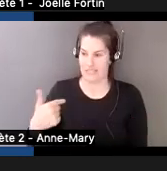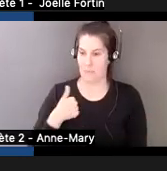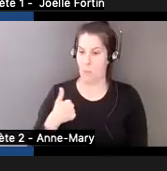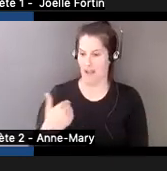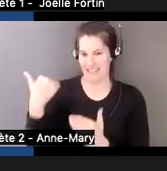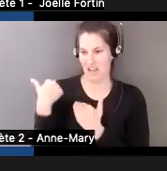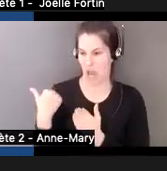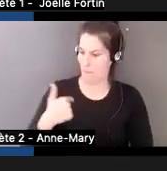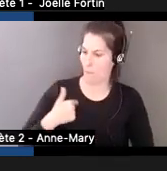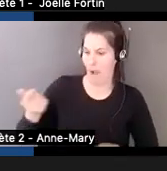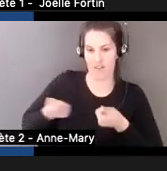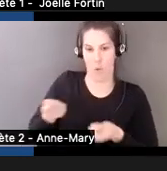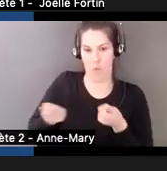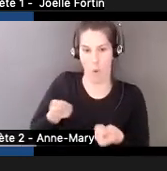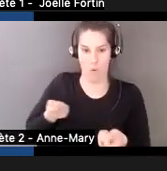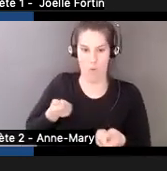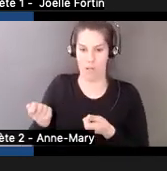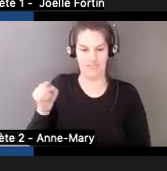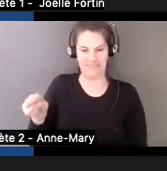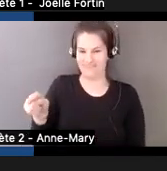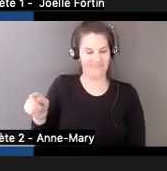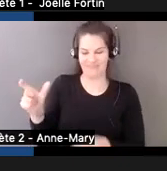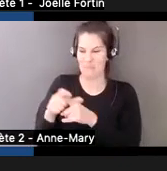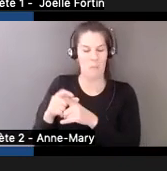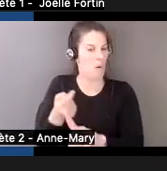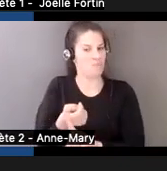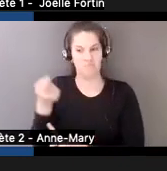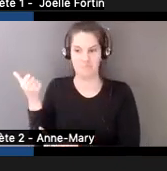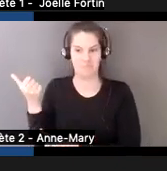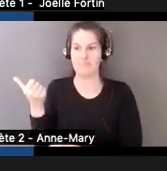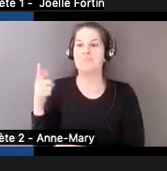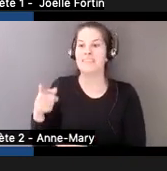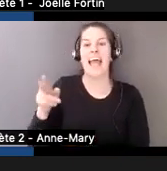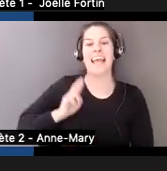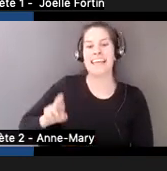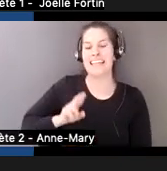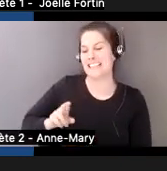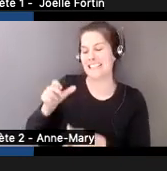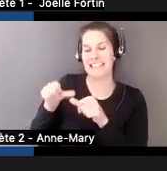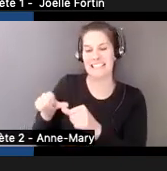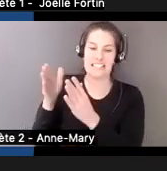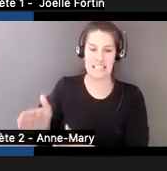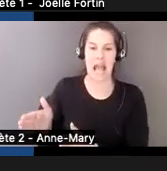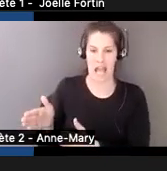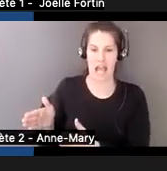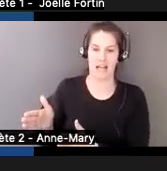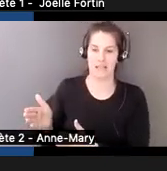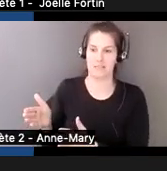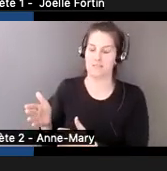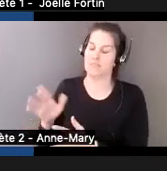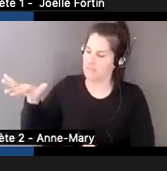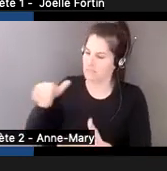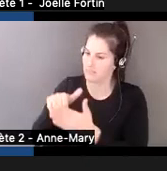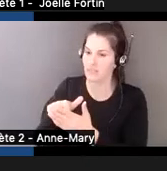C'est moi qui va te contrôler. On doit dire des résidents. Il y a deux choses.